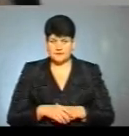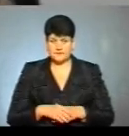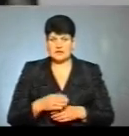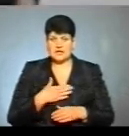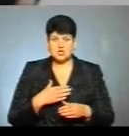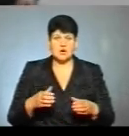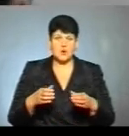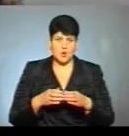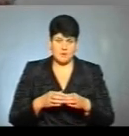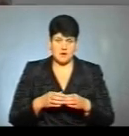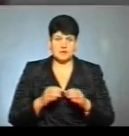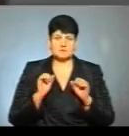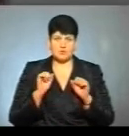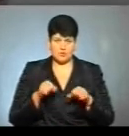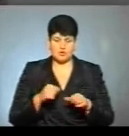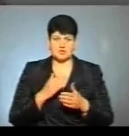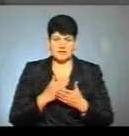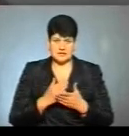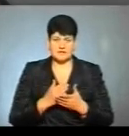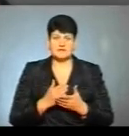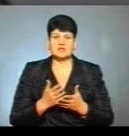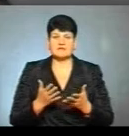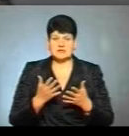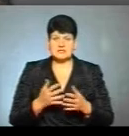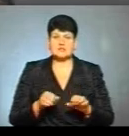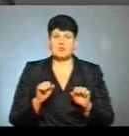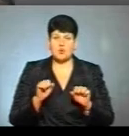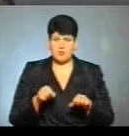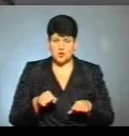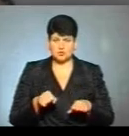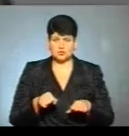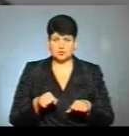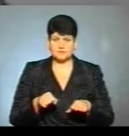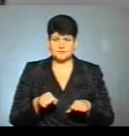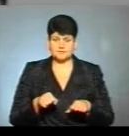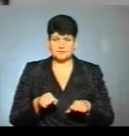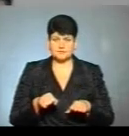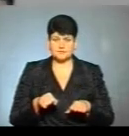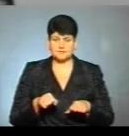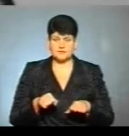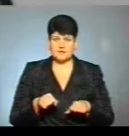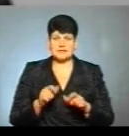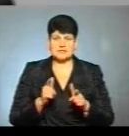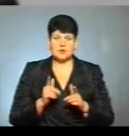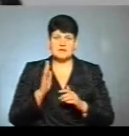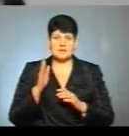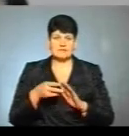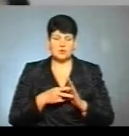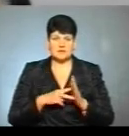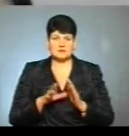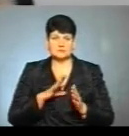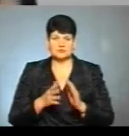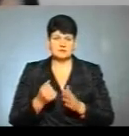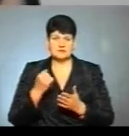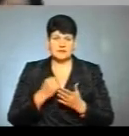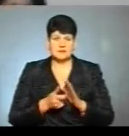Наша громада спроможна є, вона визнана спроможною. Так, згідно перспективного плану, який був